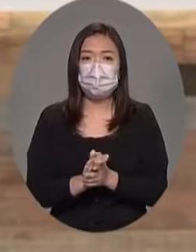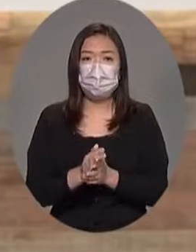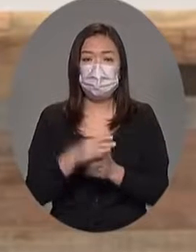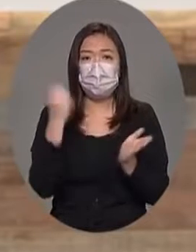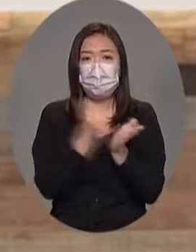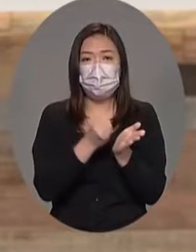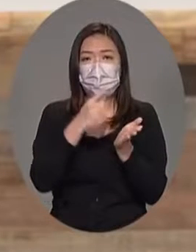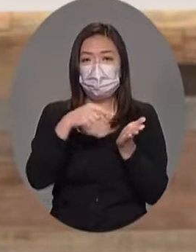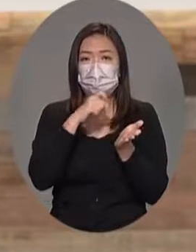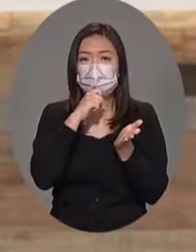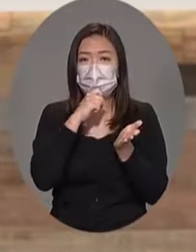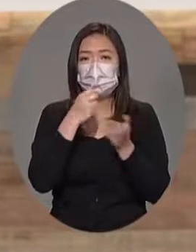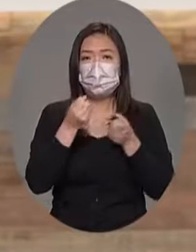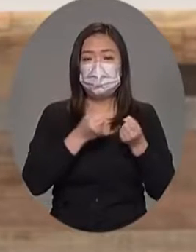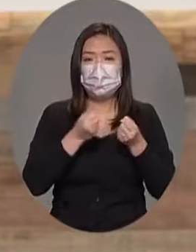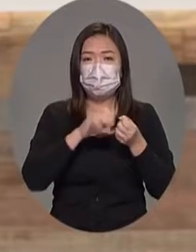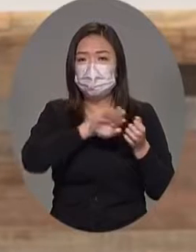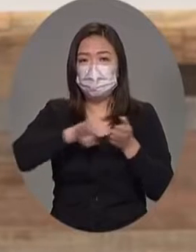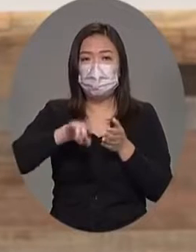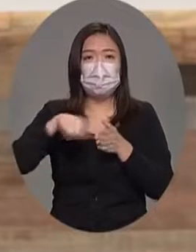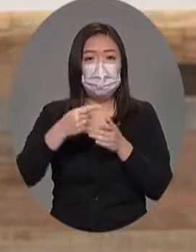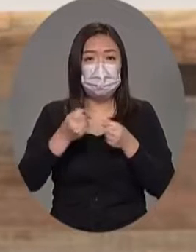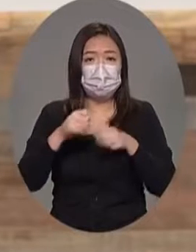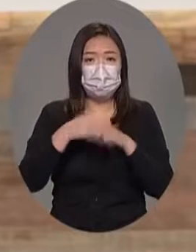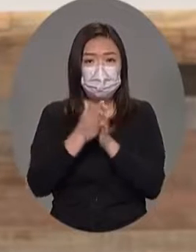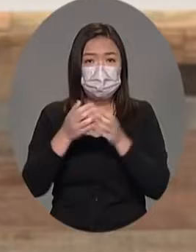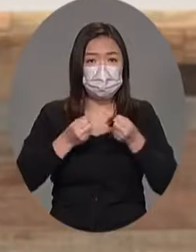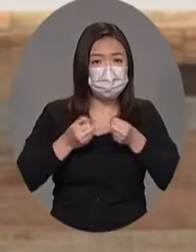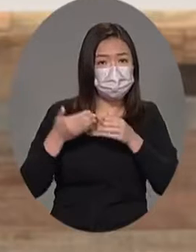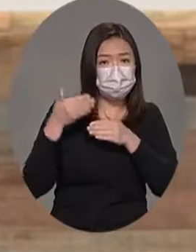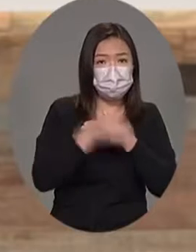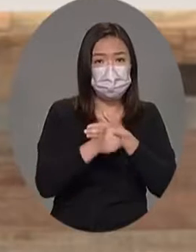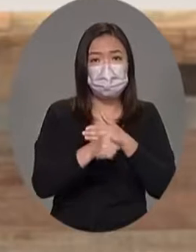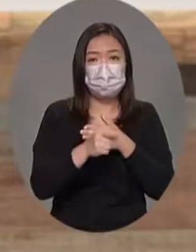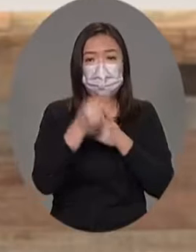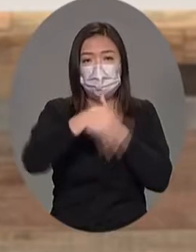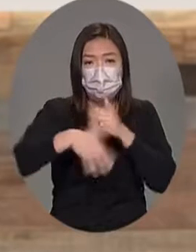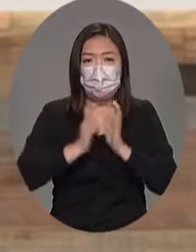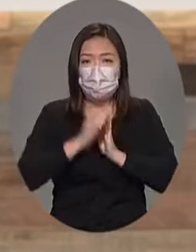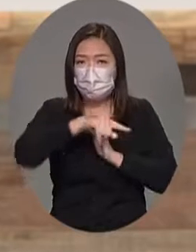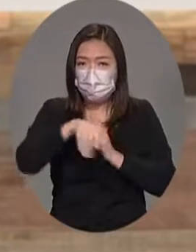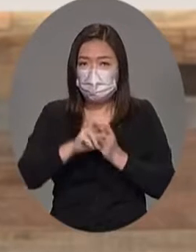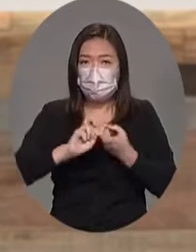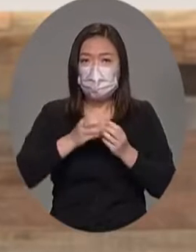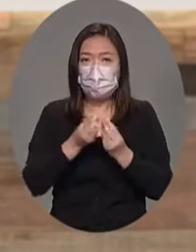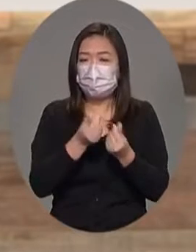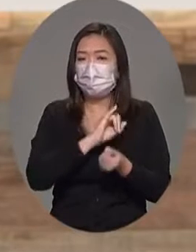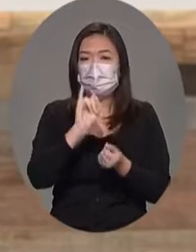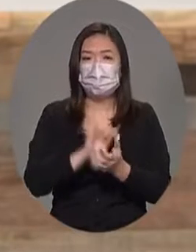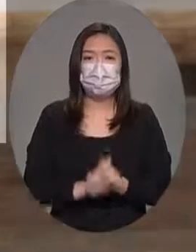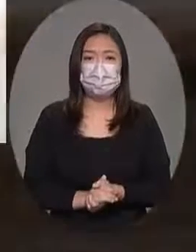了是獲得准許之外，所有車輛都不能夠不准駛入食環署核下的墳場和骨灰安置